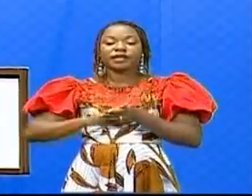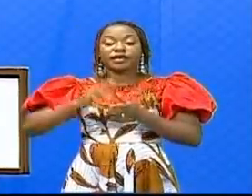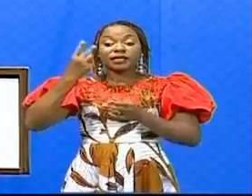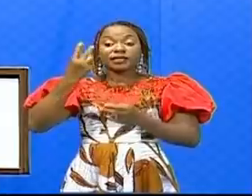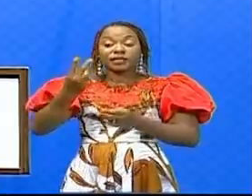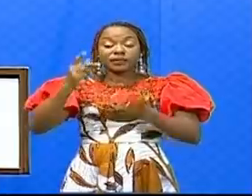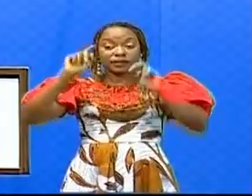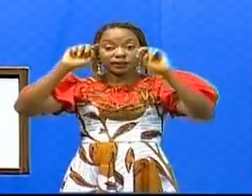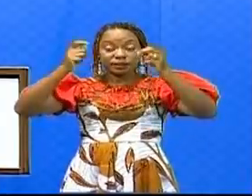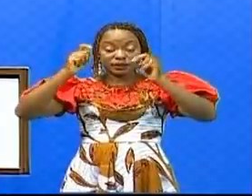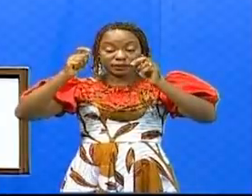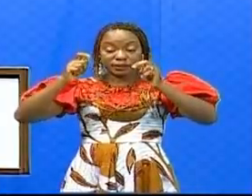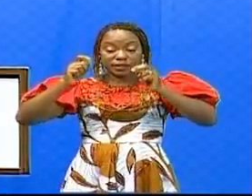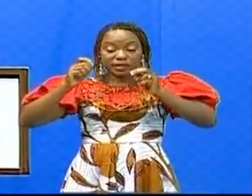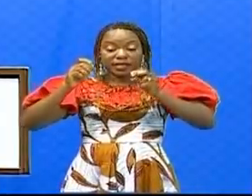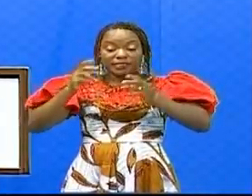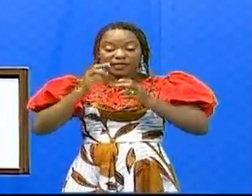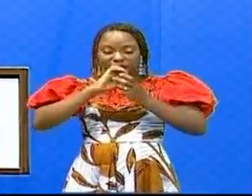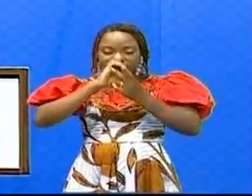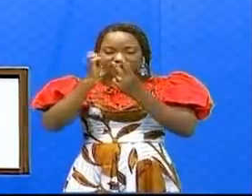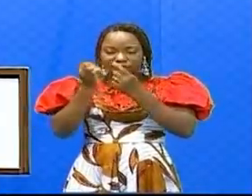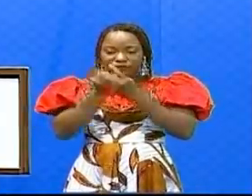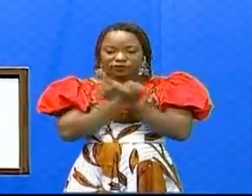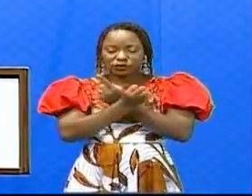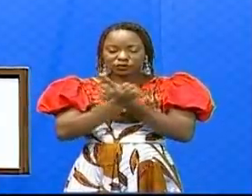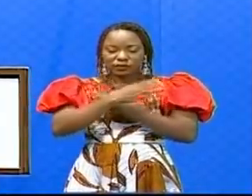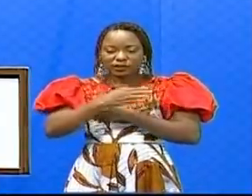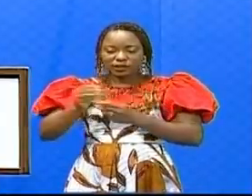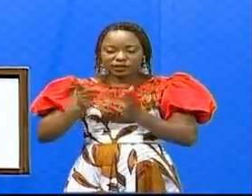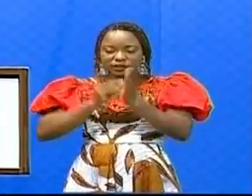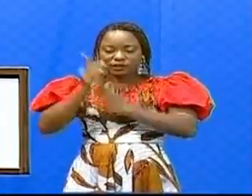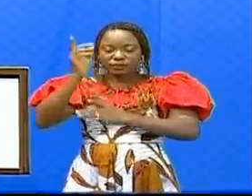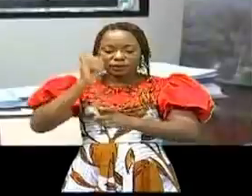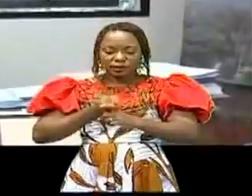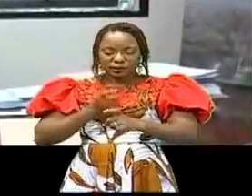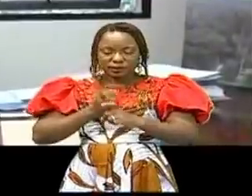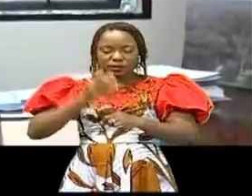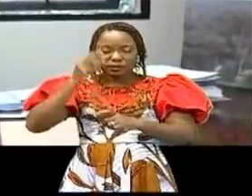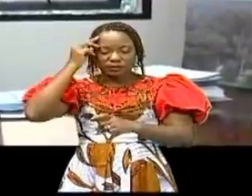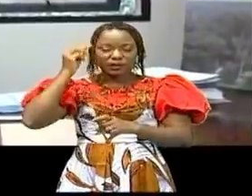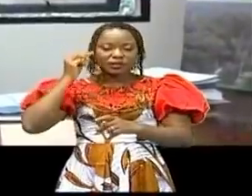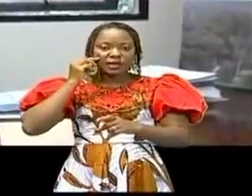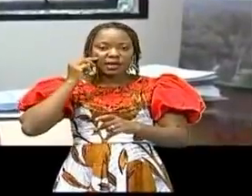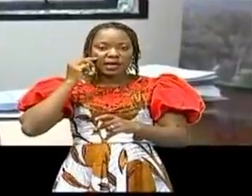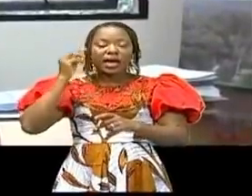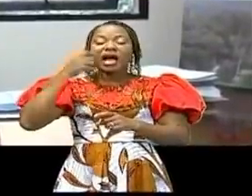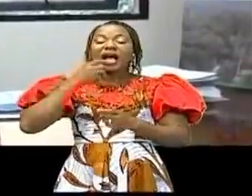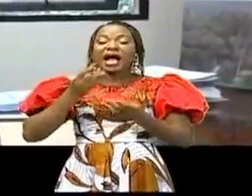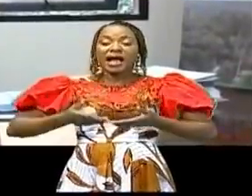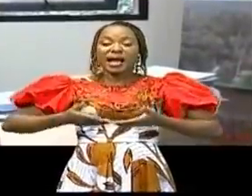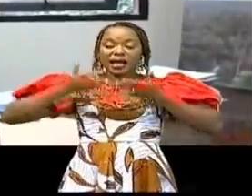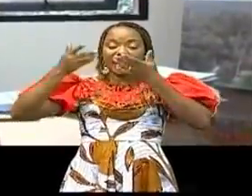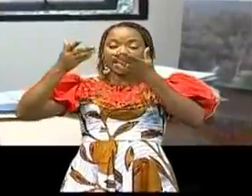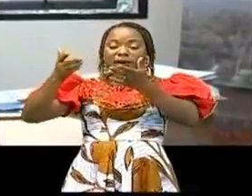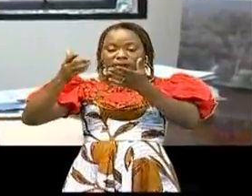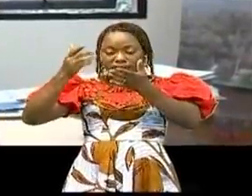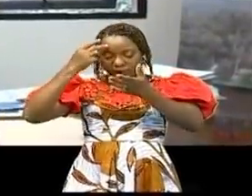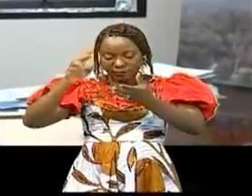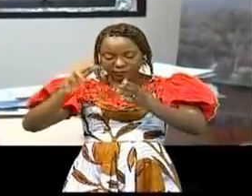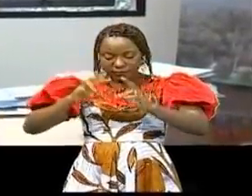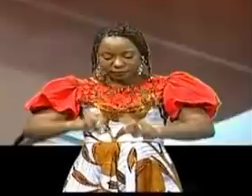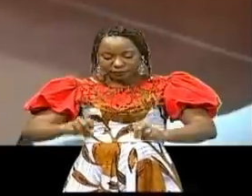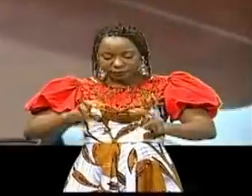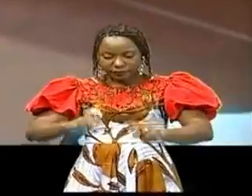secteur de l'environnement et développement durable. La vice-première ministre, ministre de l'Environnement et Développement durable, a soumis au Conseil pour examen et